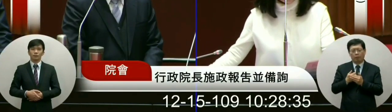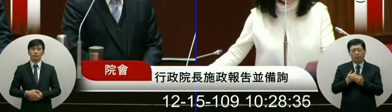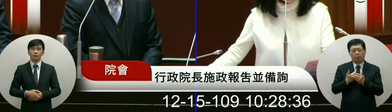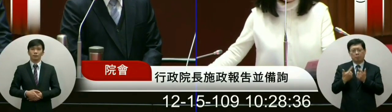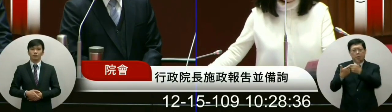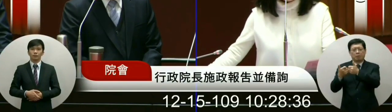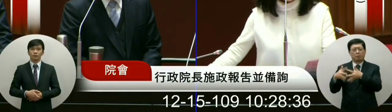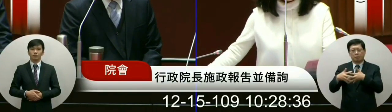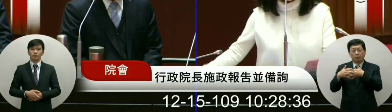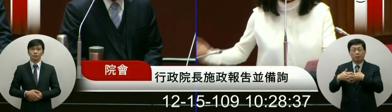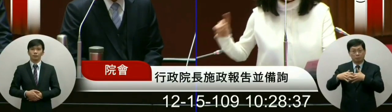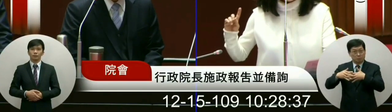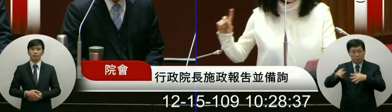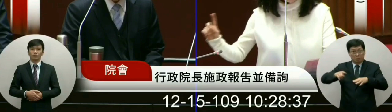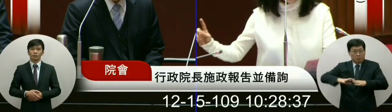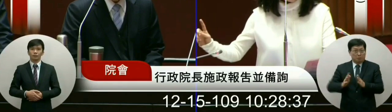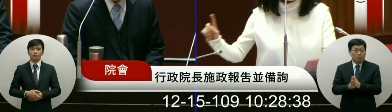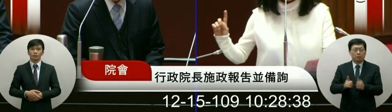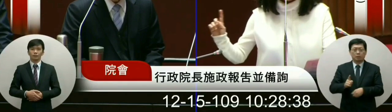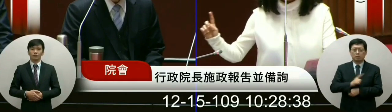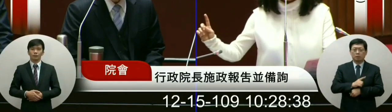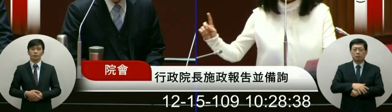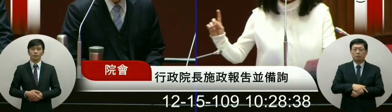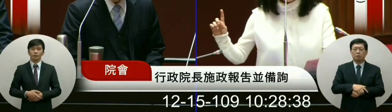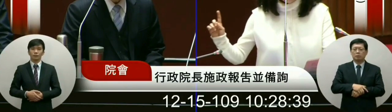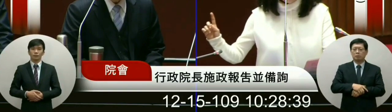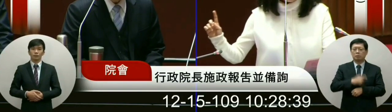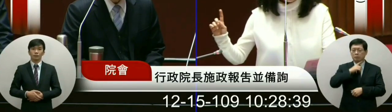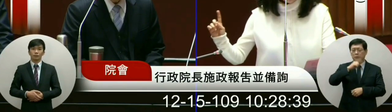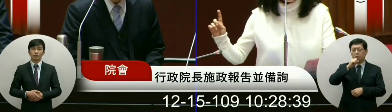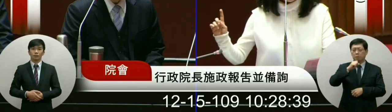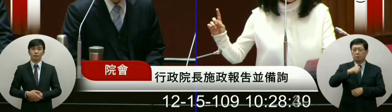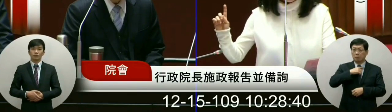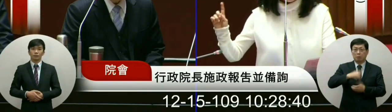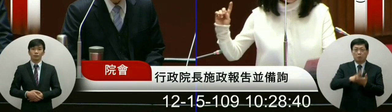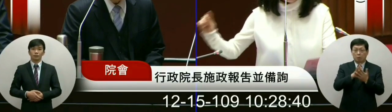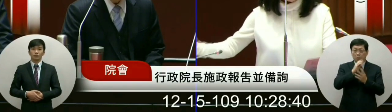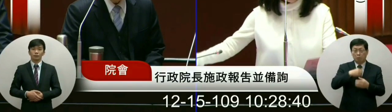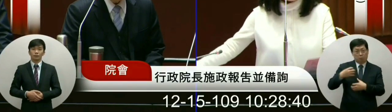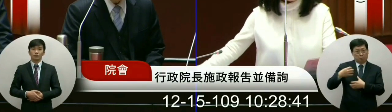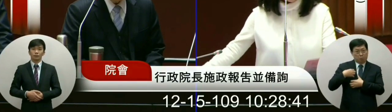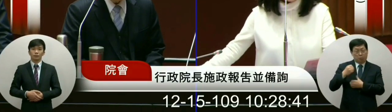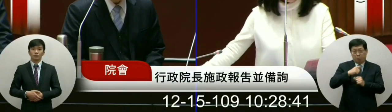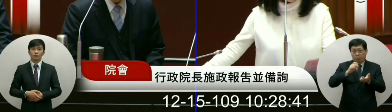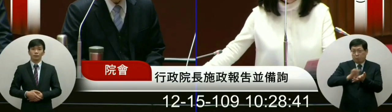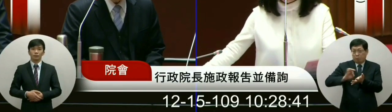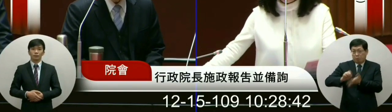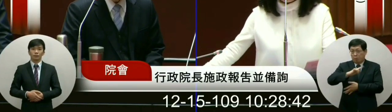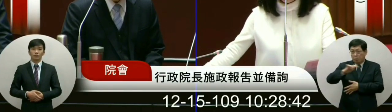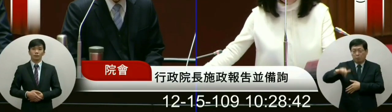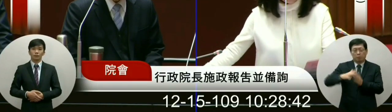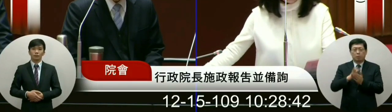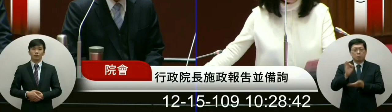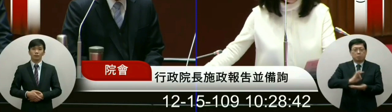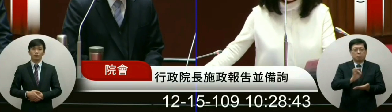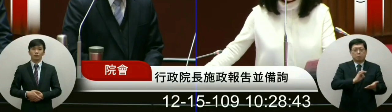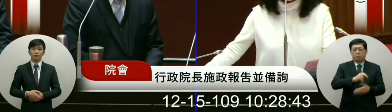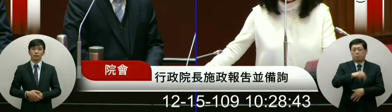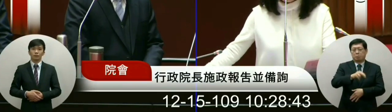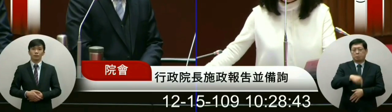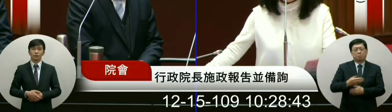而美国马上就一张一张昂贵的武器清单丢给台湾买